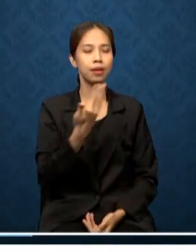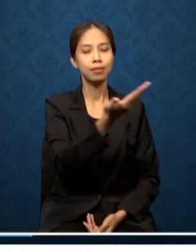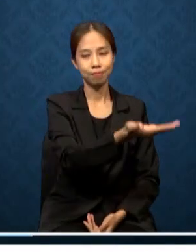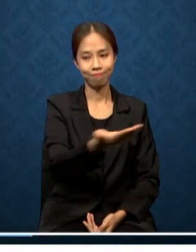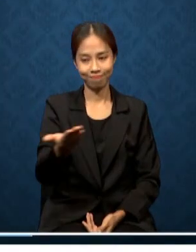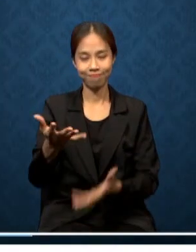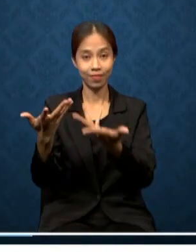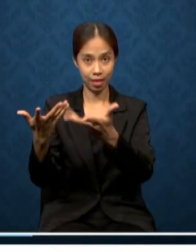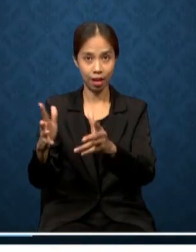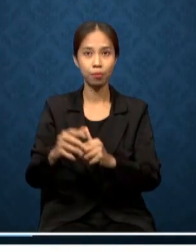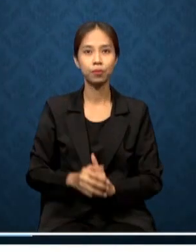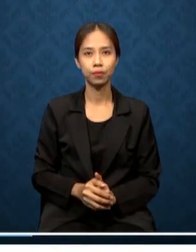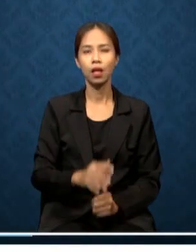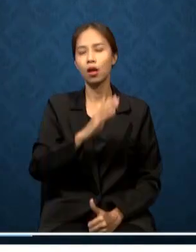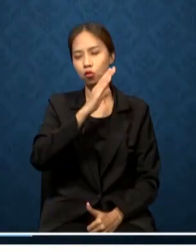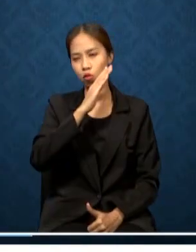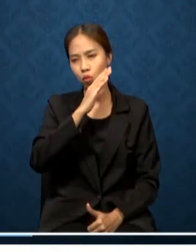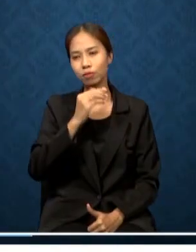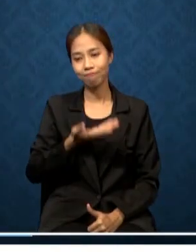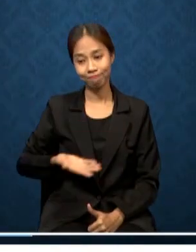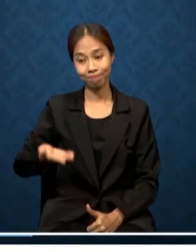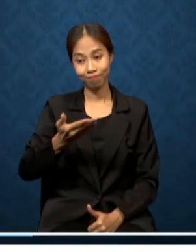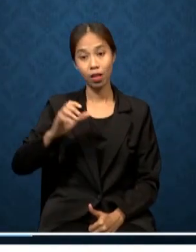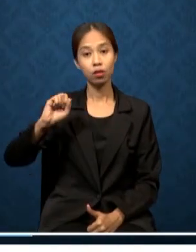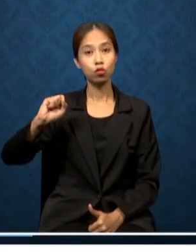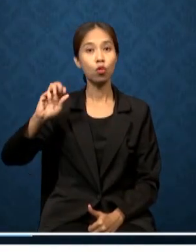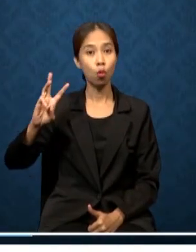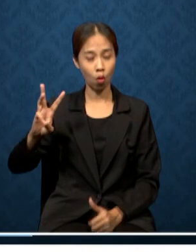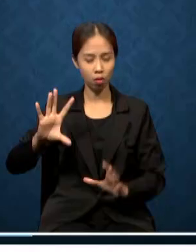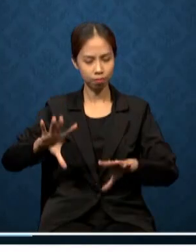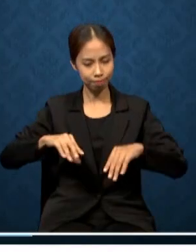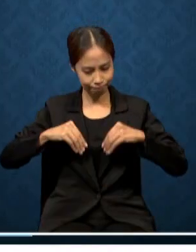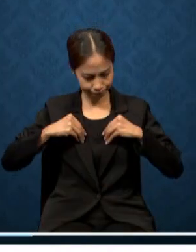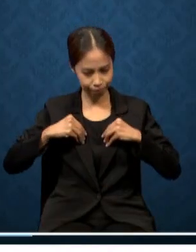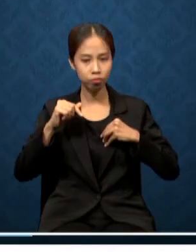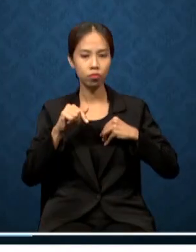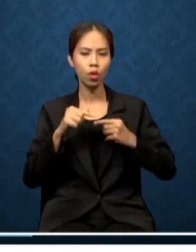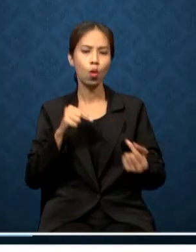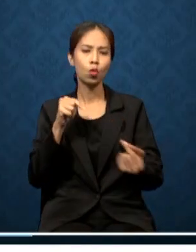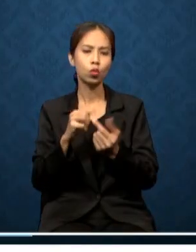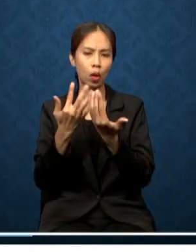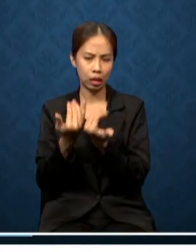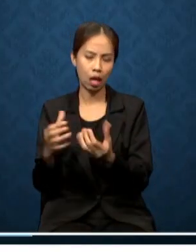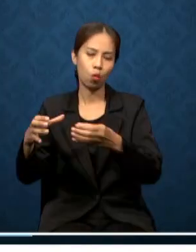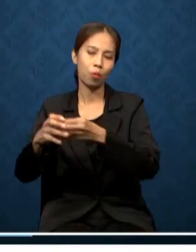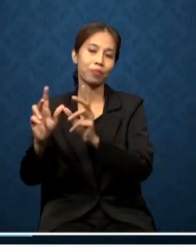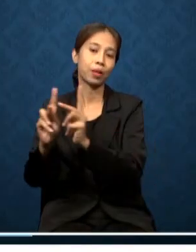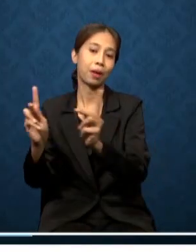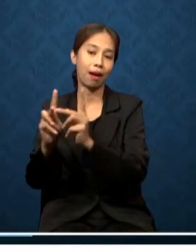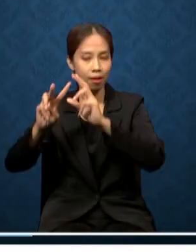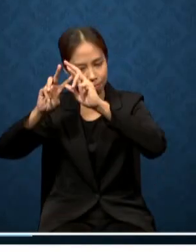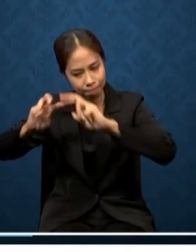ครับหากวุฒิสภาเห็นด้วยกับการศึกษาของคณะกรรมาธิการ